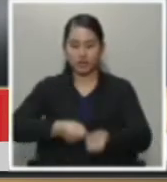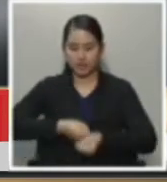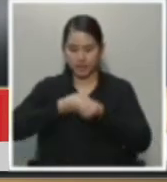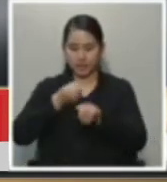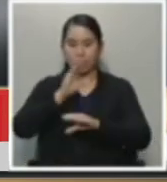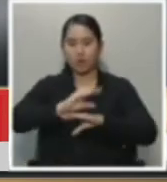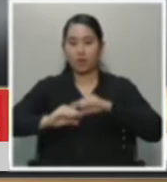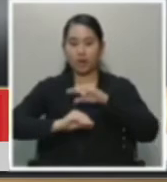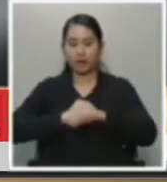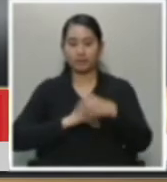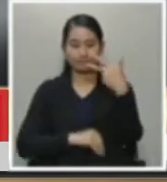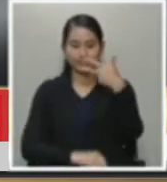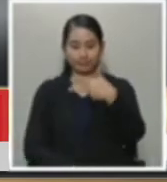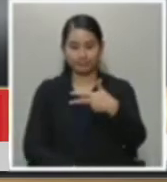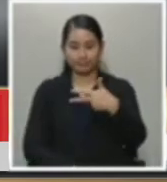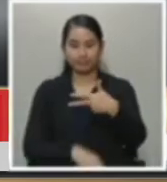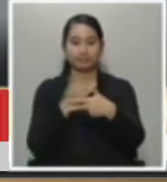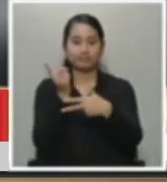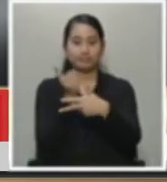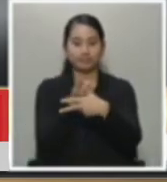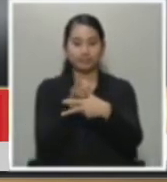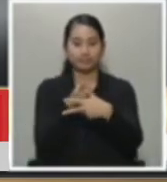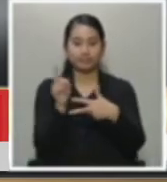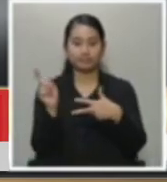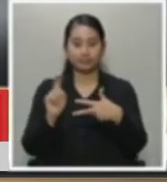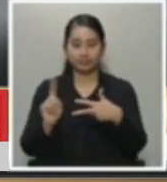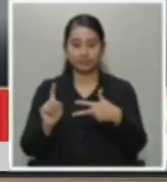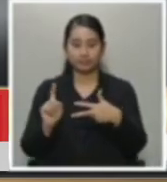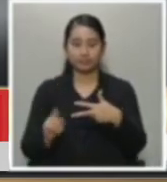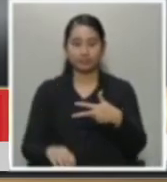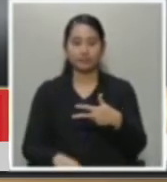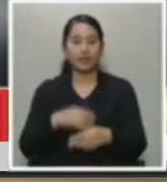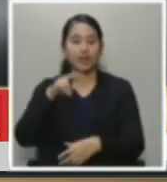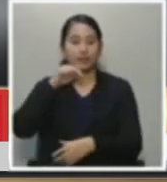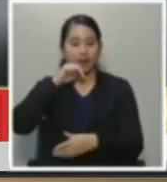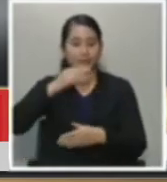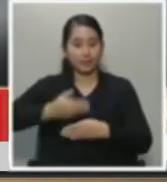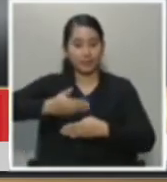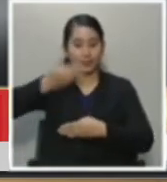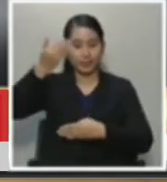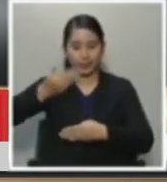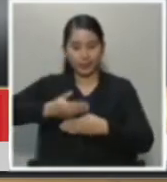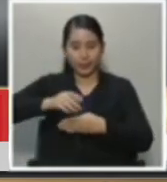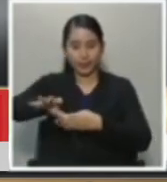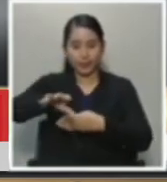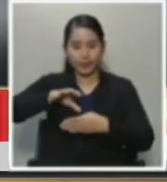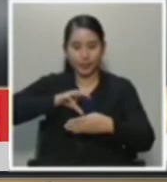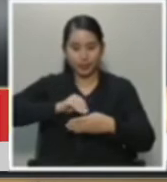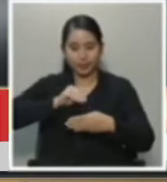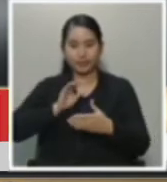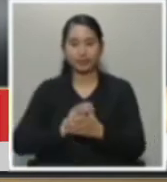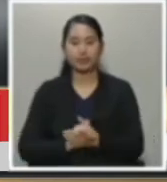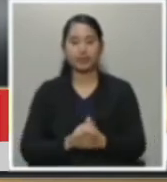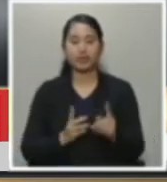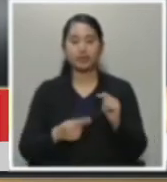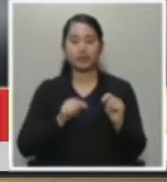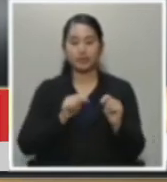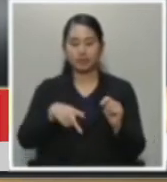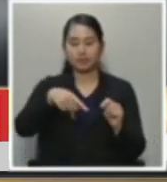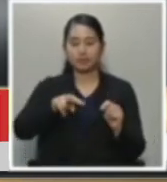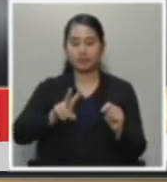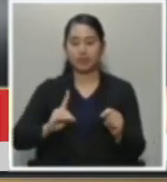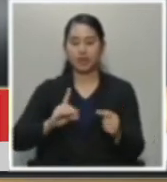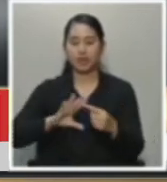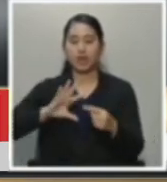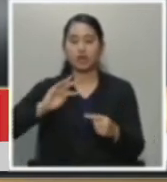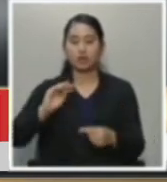ไปนี้ครับโครงการแรกก็คือเรื่องอ่างเก็บน้ำบ้านพันดุงที่ตำบลพันดุงอำเภอขาม